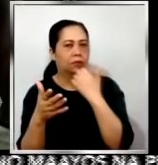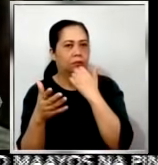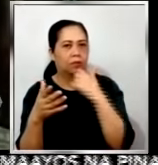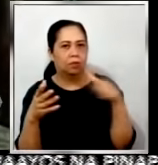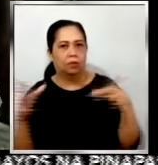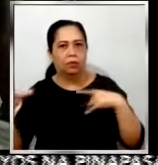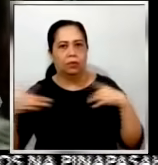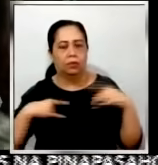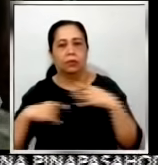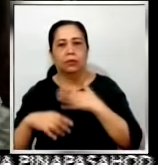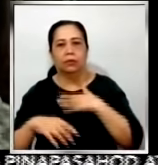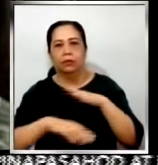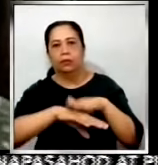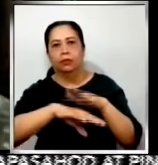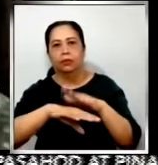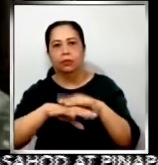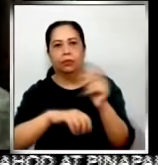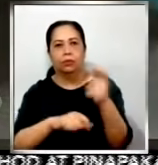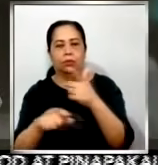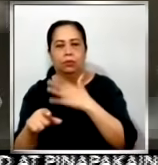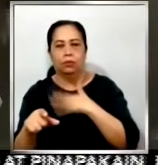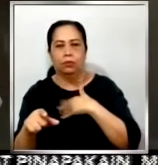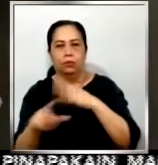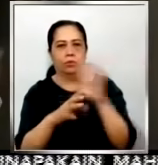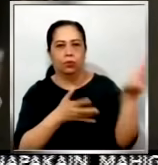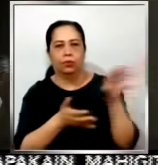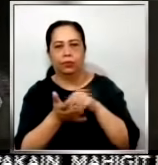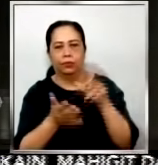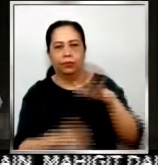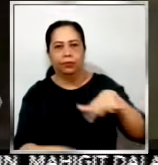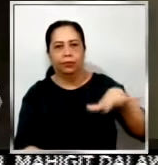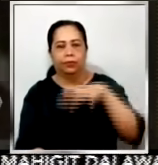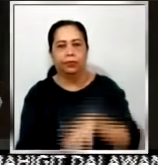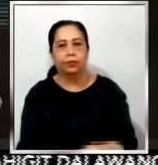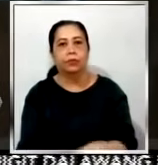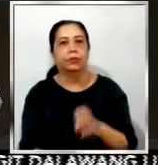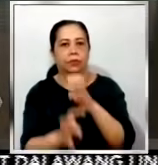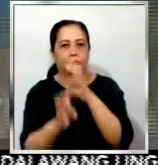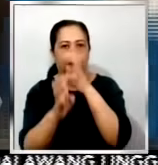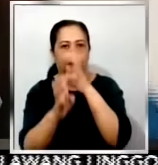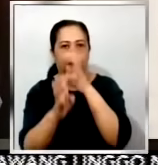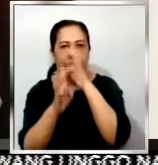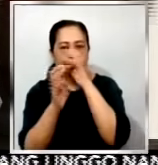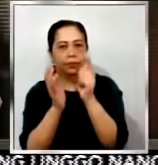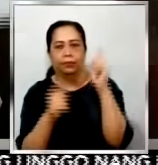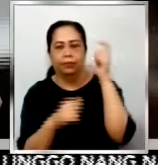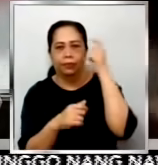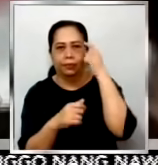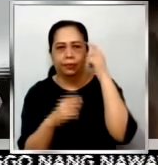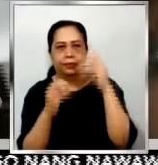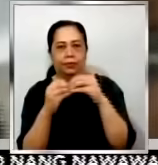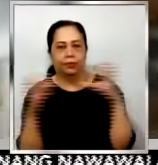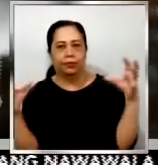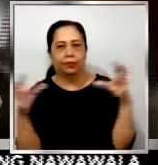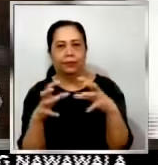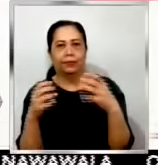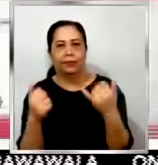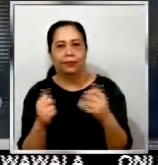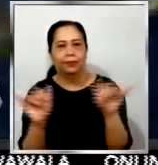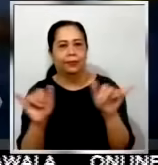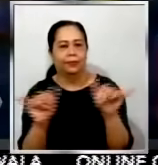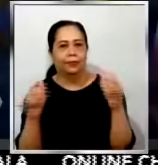lahat. Huwag na po tayong gumaya sa mga ito. Mahigpit na ipinagbabawal ng gobyerno ang mga social gathering katulad nito. Pati